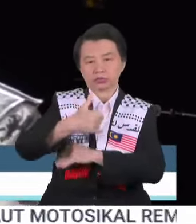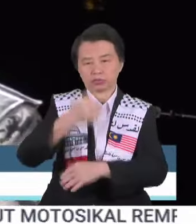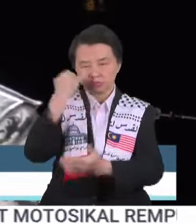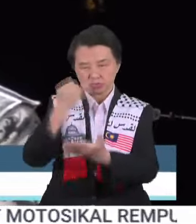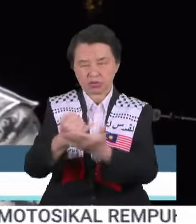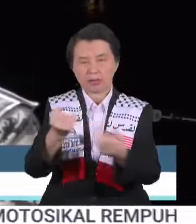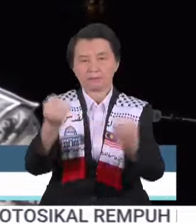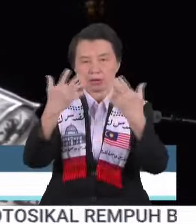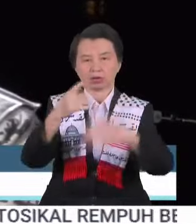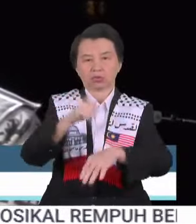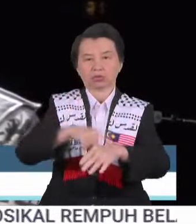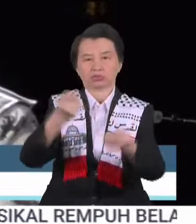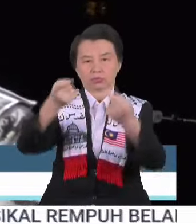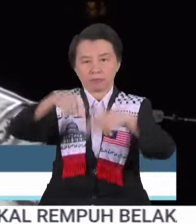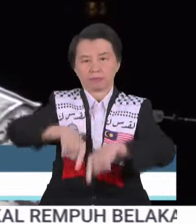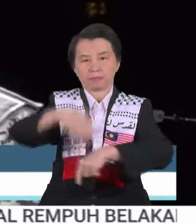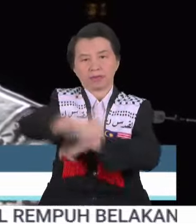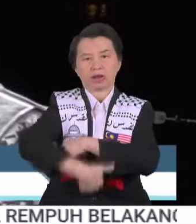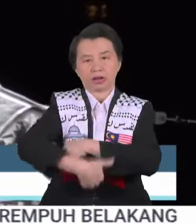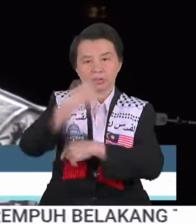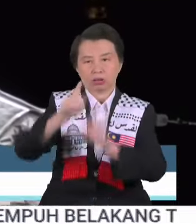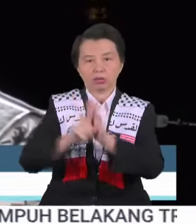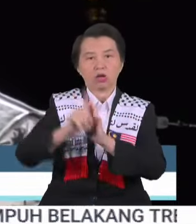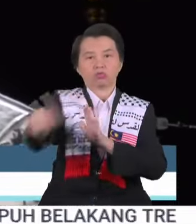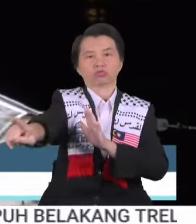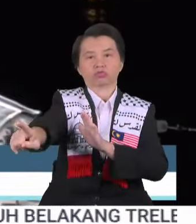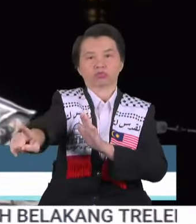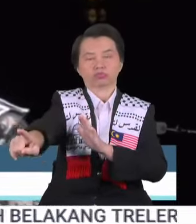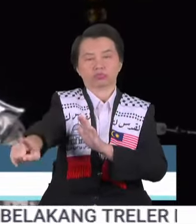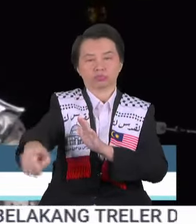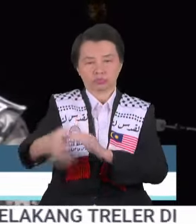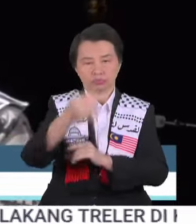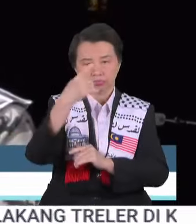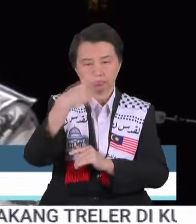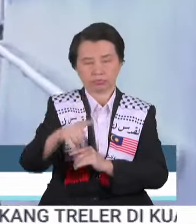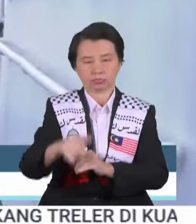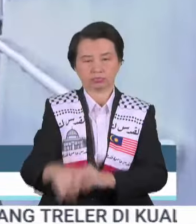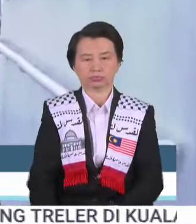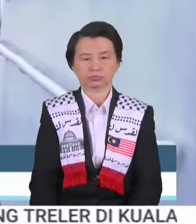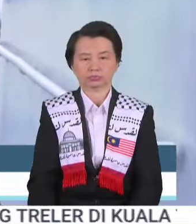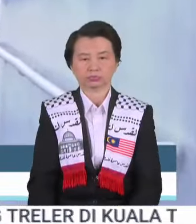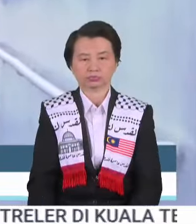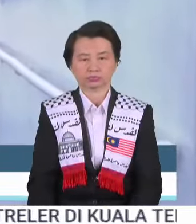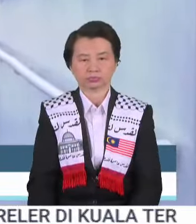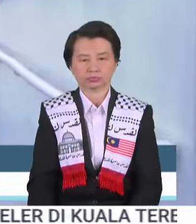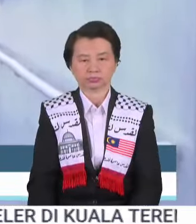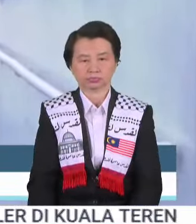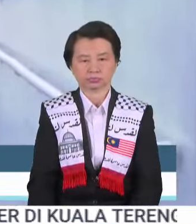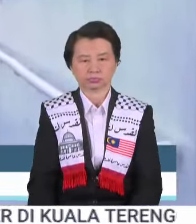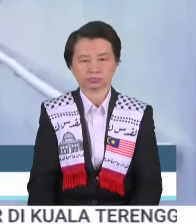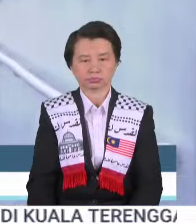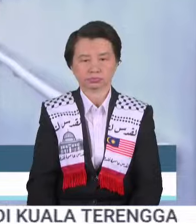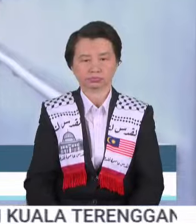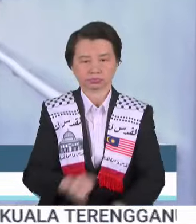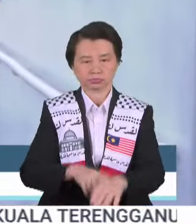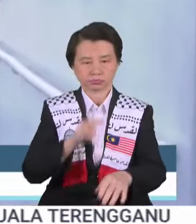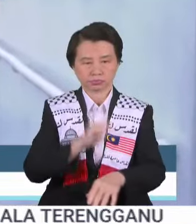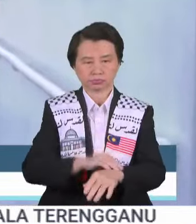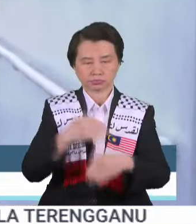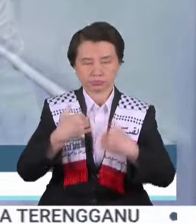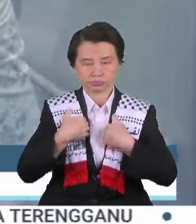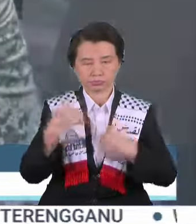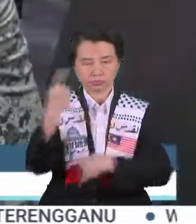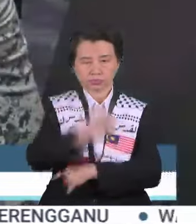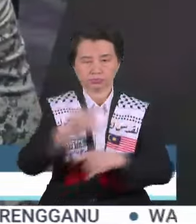kejadian-kejadian ini banyak berlaku di waktu malam untuk meluluskan diri pergi ke Pairan, ke negara mereka lah. Bertugas ketika umat Islam